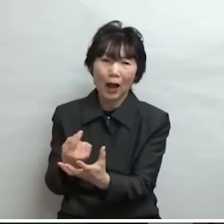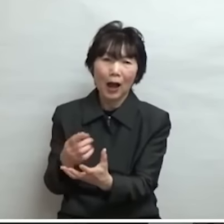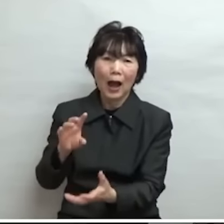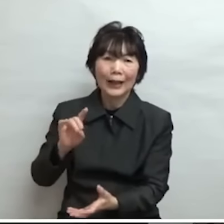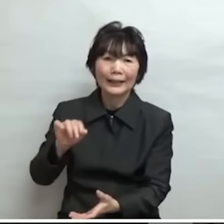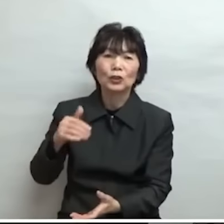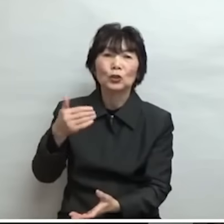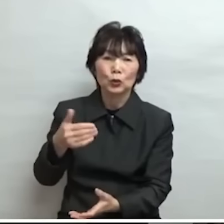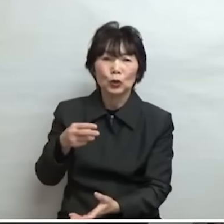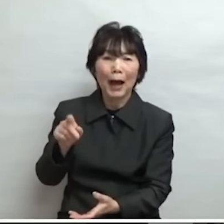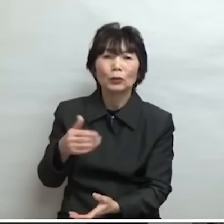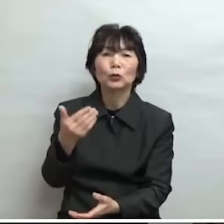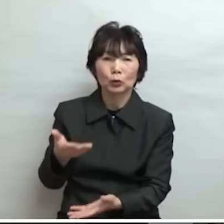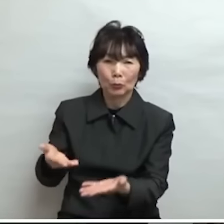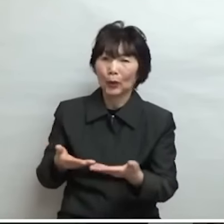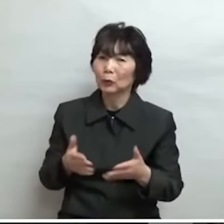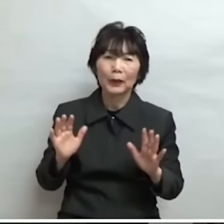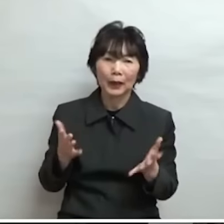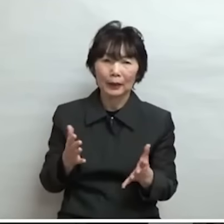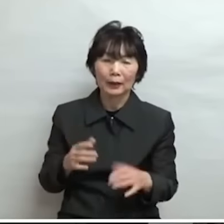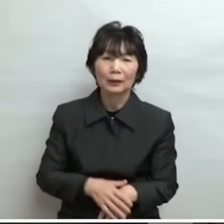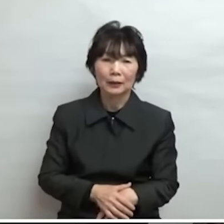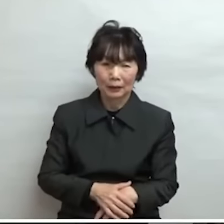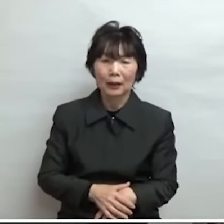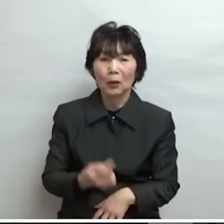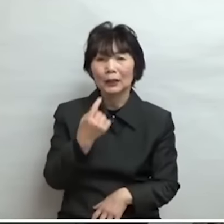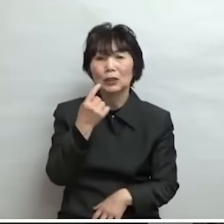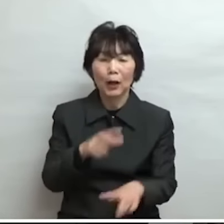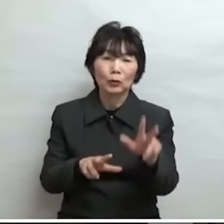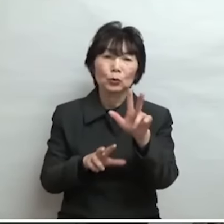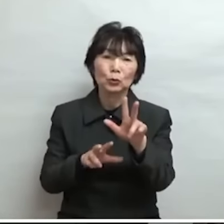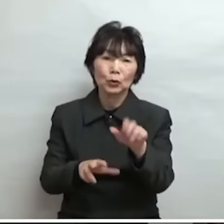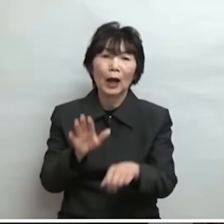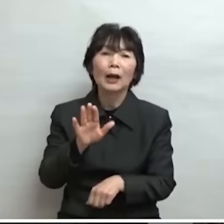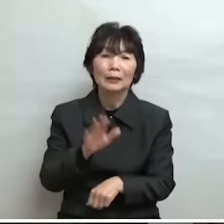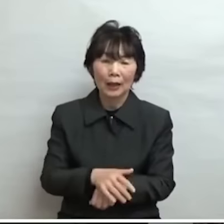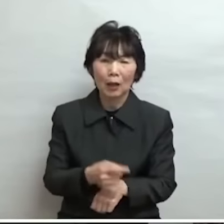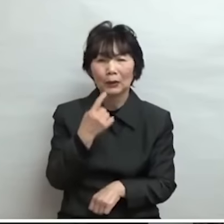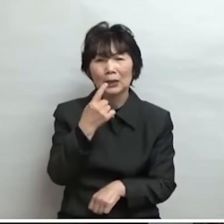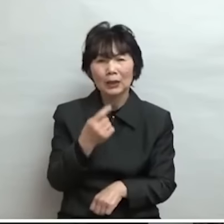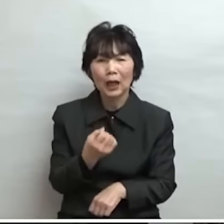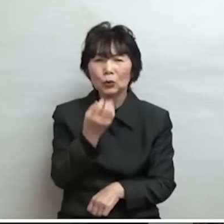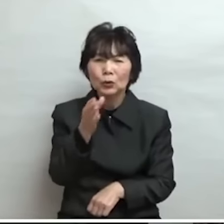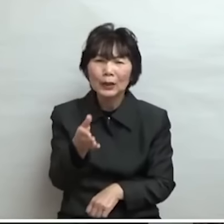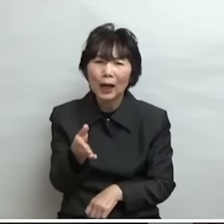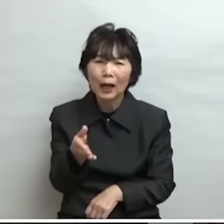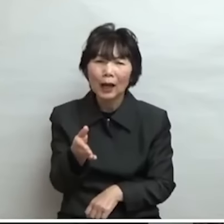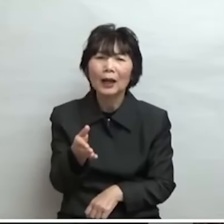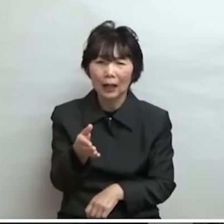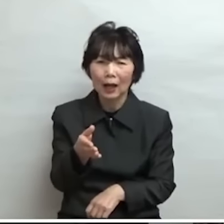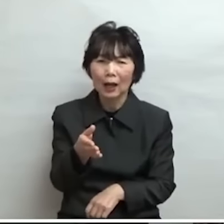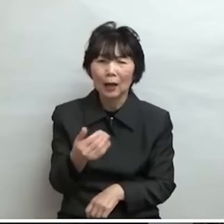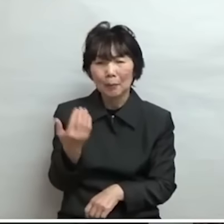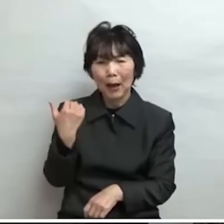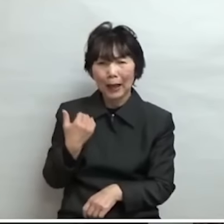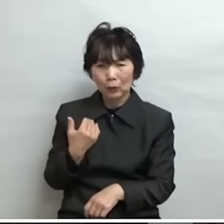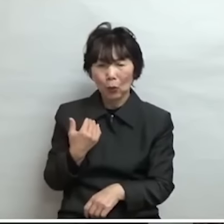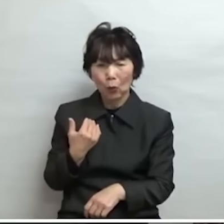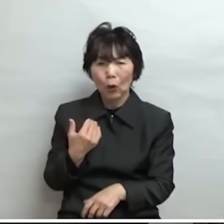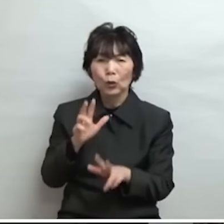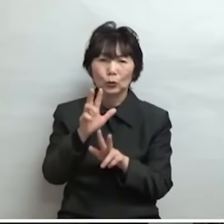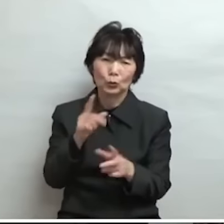が、少なくとも政治家としてそのルールの中で、まあ、私が何か言ったからといって変わったか分かんないけど、やっぱりその